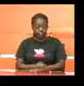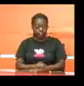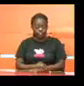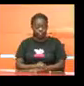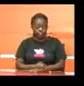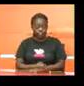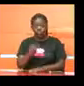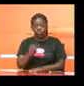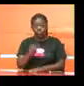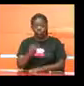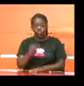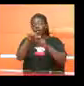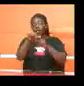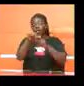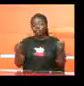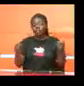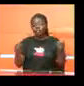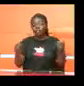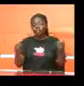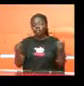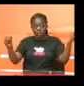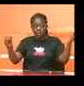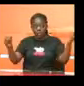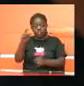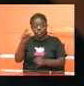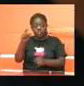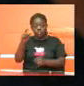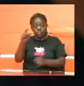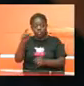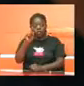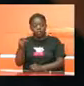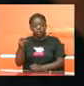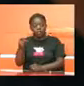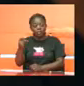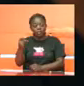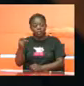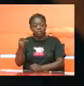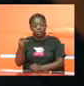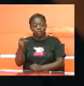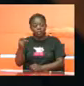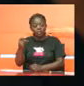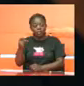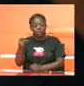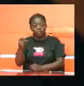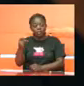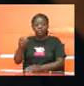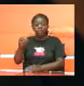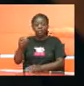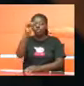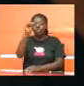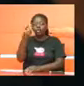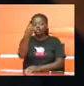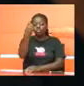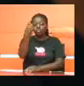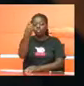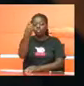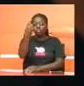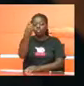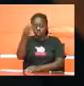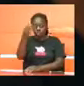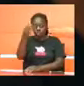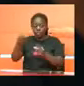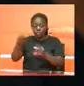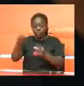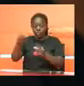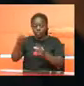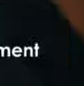Bino ebitonotono ebikwata ku President Magufuli. Magufuli yazaalibwa nga 29 omwezi gw'ekkumi 1959 era nga yabadde